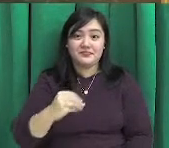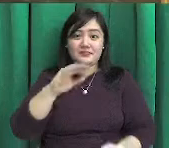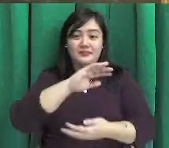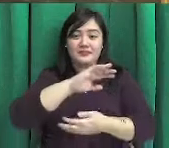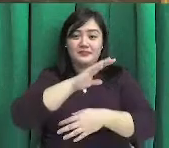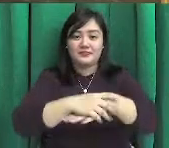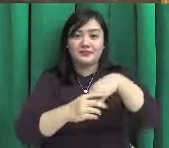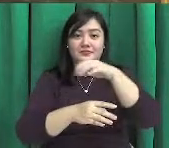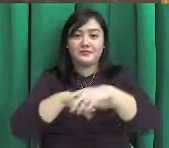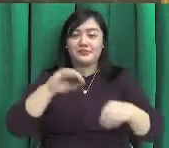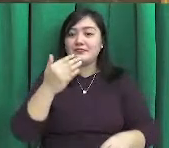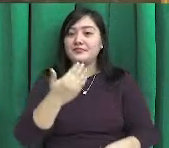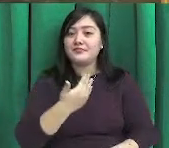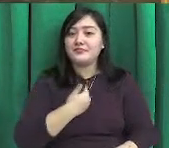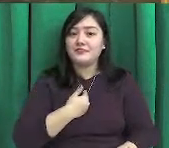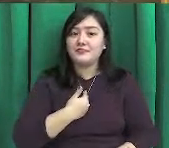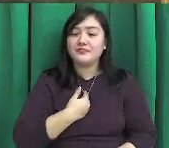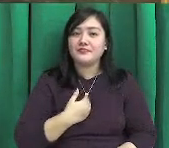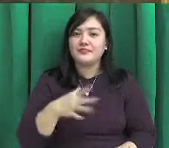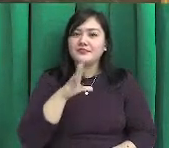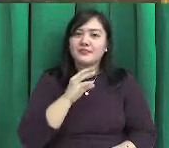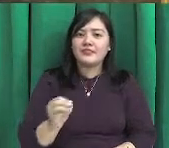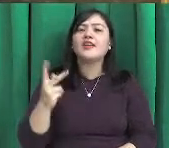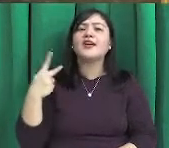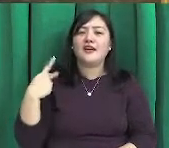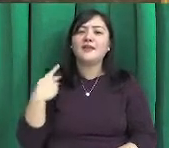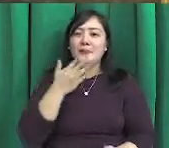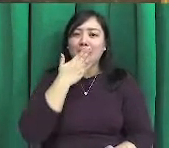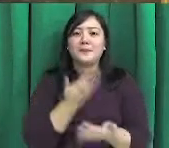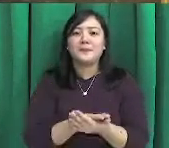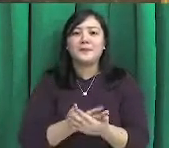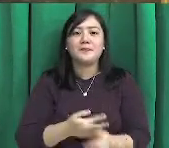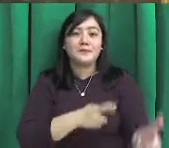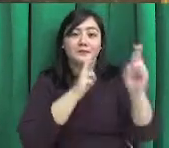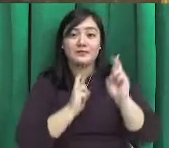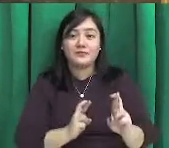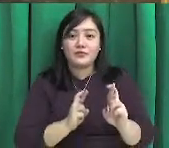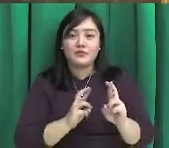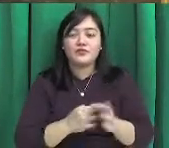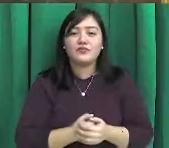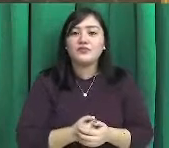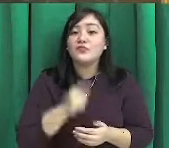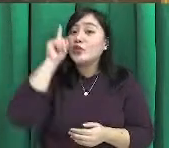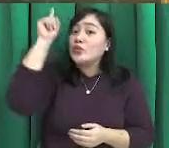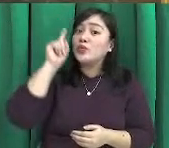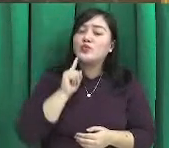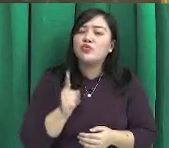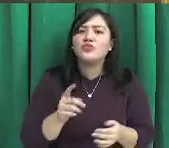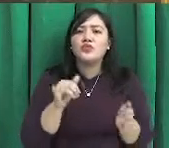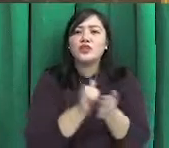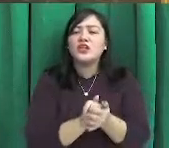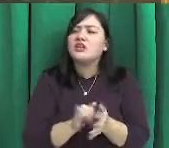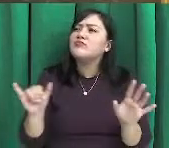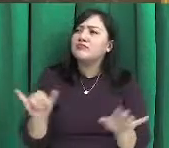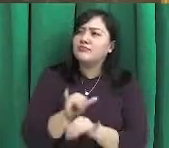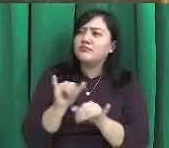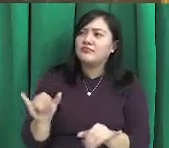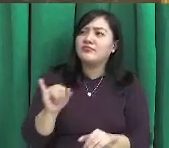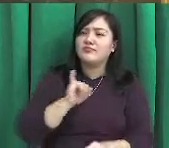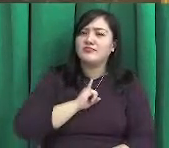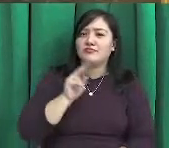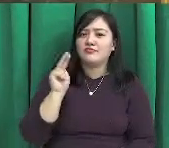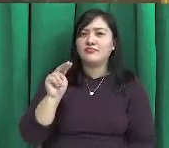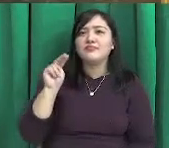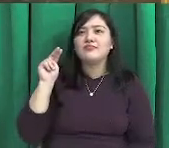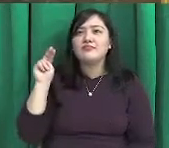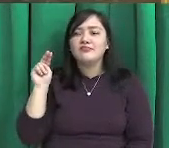sa tahanan nila si Noel. Kaya sabi ko, meron itong something na kailangan pa ako na. Kapag mag-asawa na kami, mas